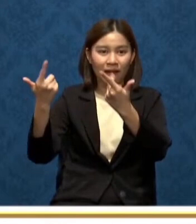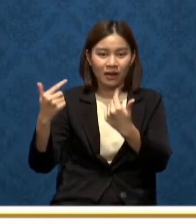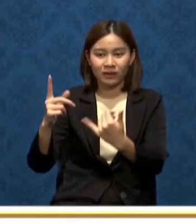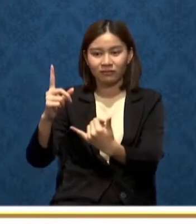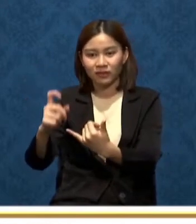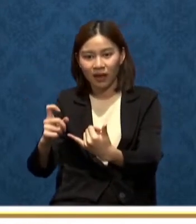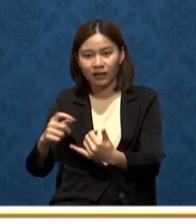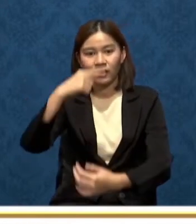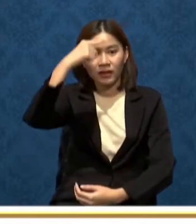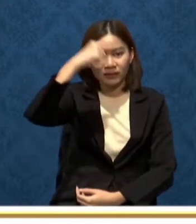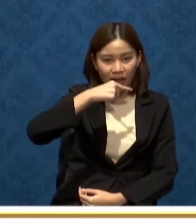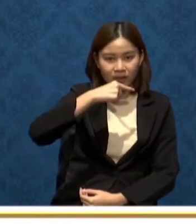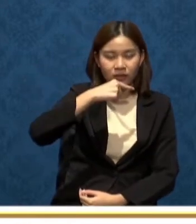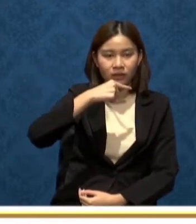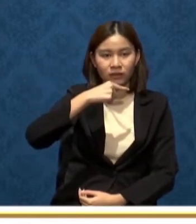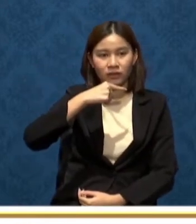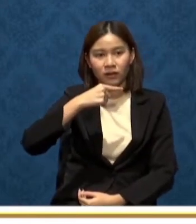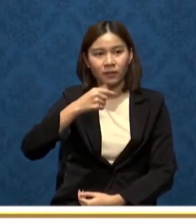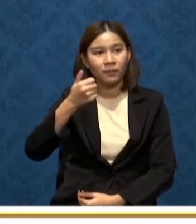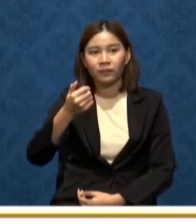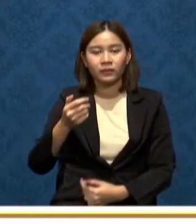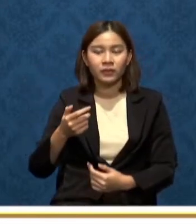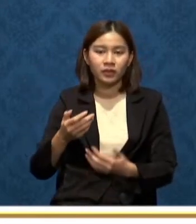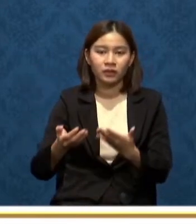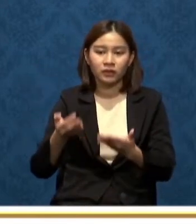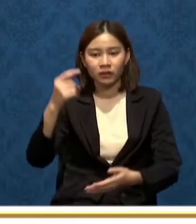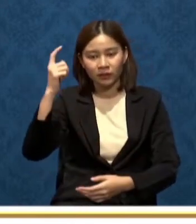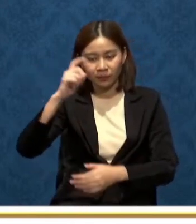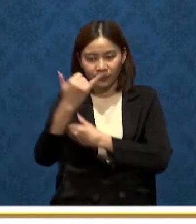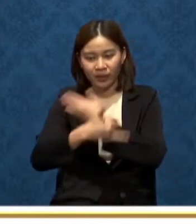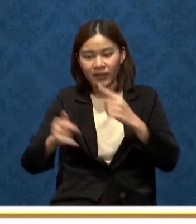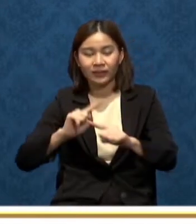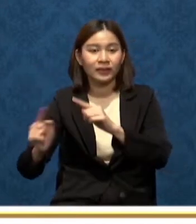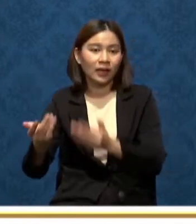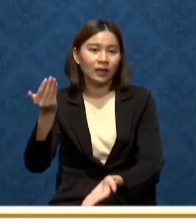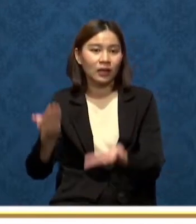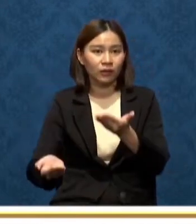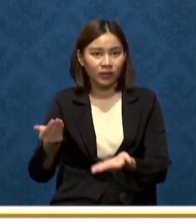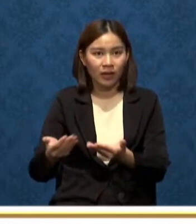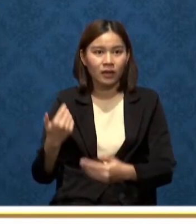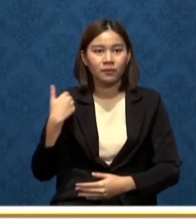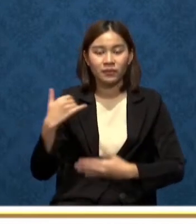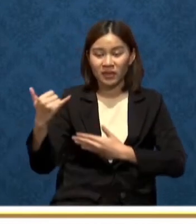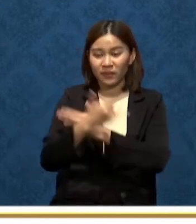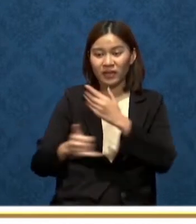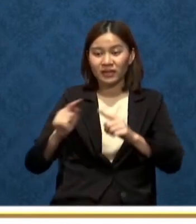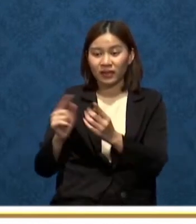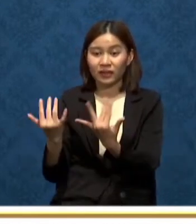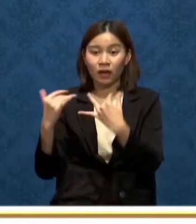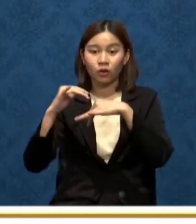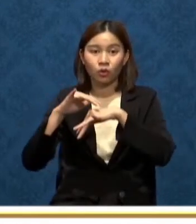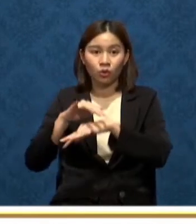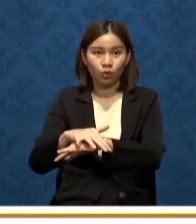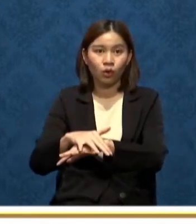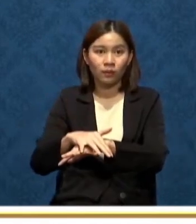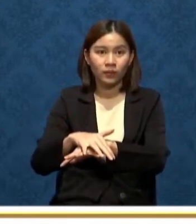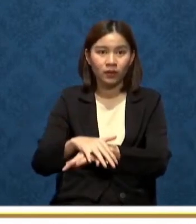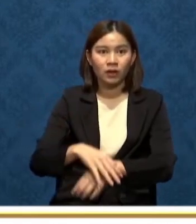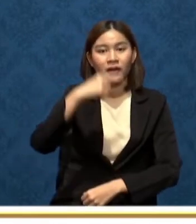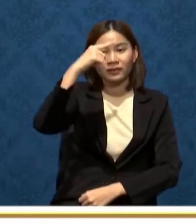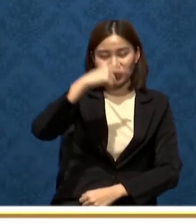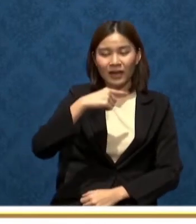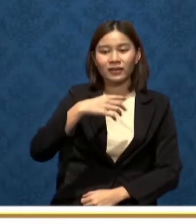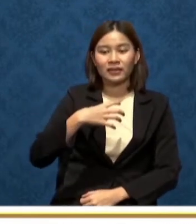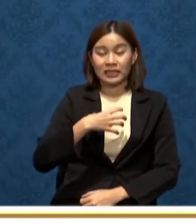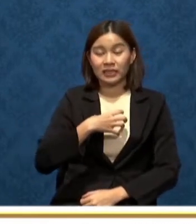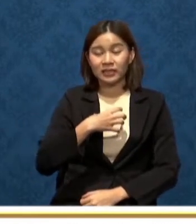เป็น ชนชาติที่หอคนไทยนี่คอส่งที่มีหลายประเทศเข้าร่วม แต่ประเทศไย เพียงแต่แดงเจตน